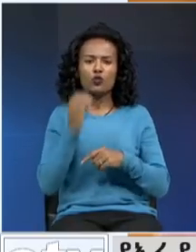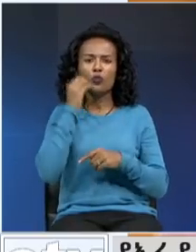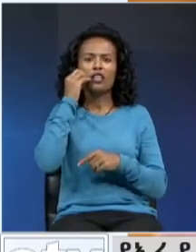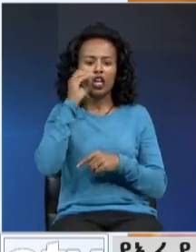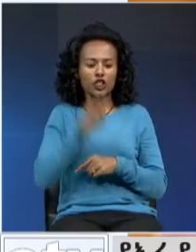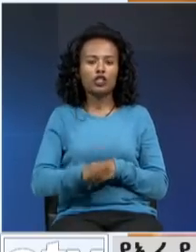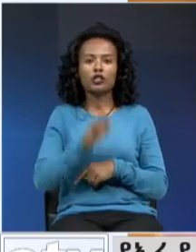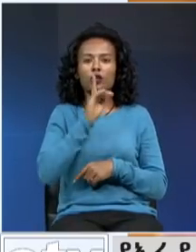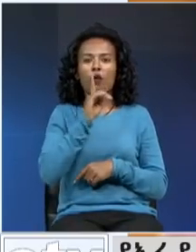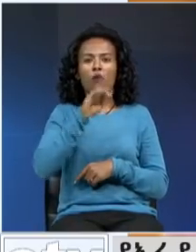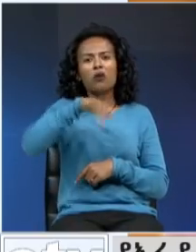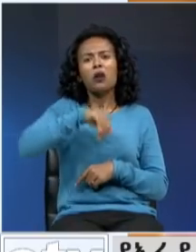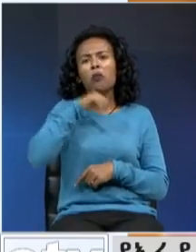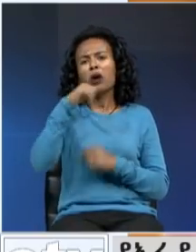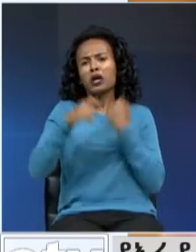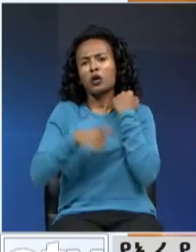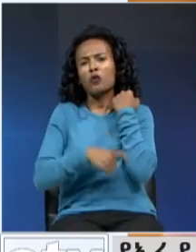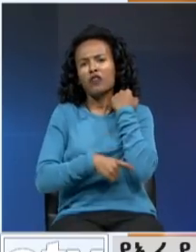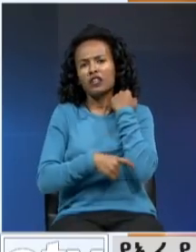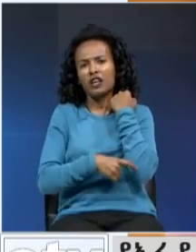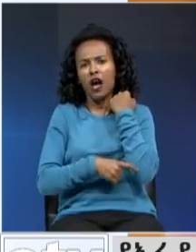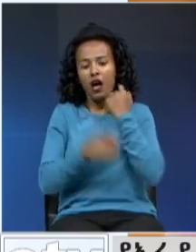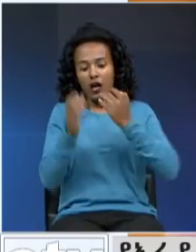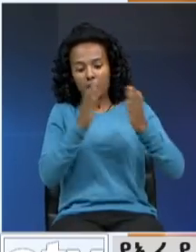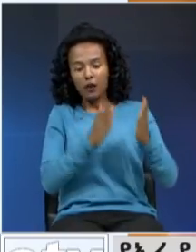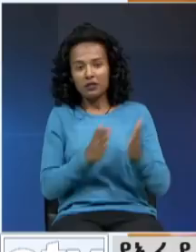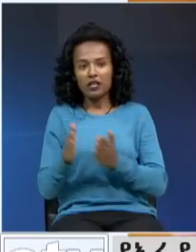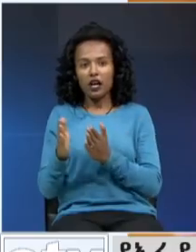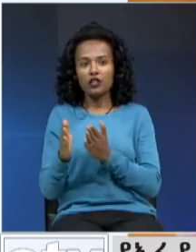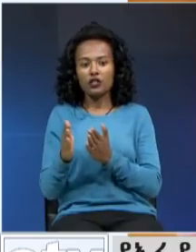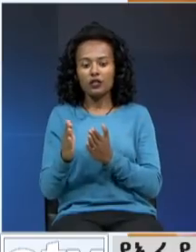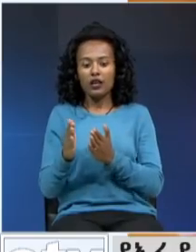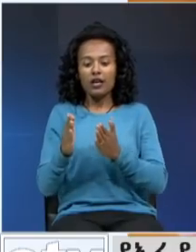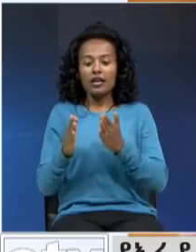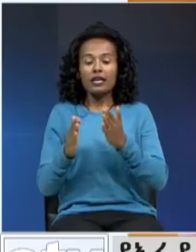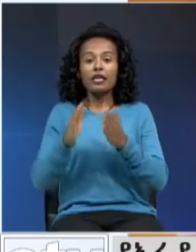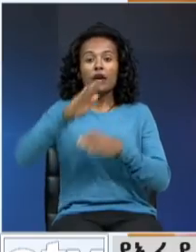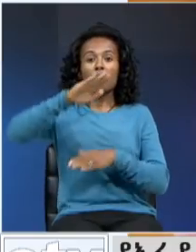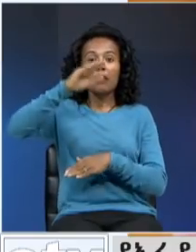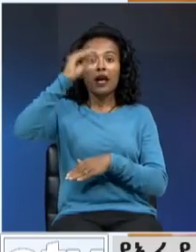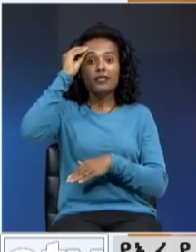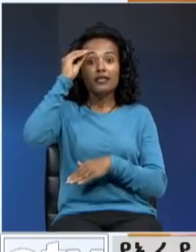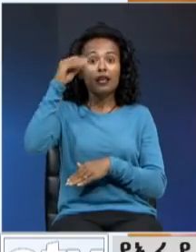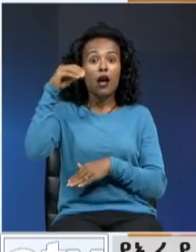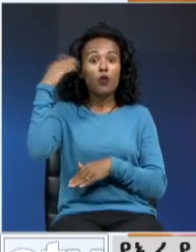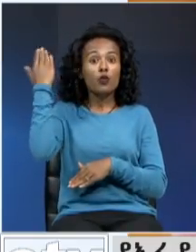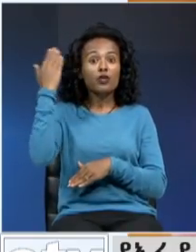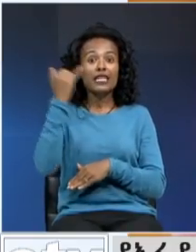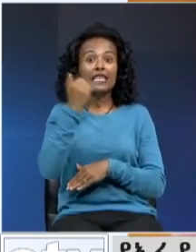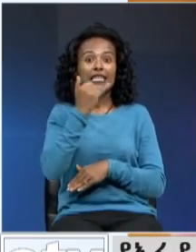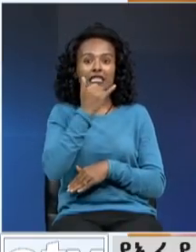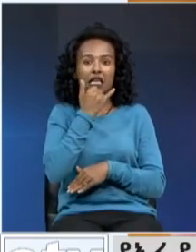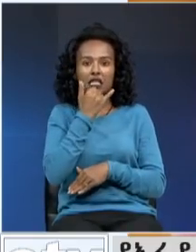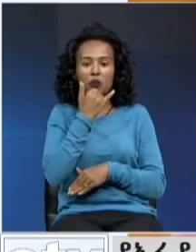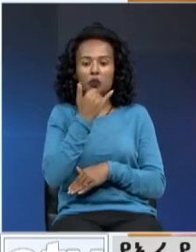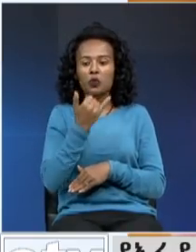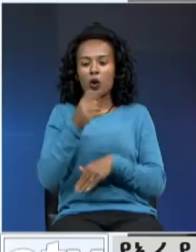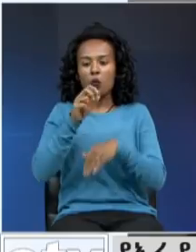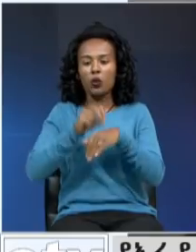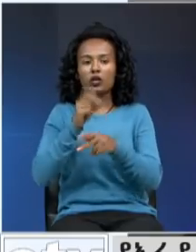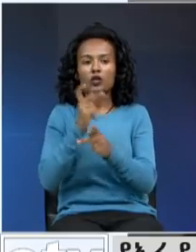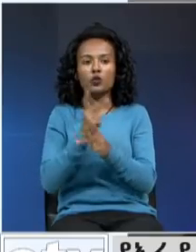ነው። ለማይቀረው ፈተና ከመዘጋጀት የሚያዘናጉንን የተሳሳቱ